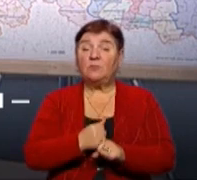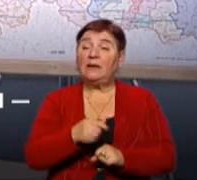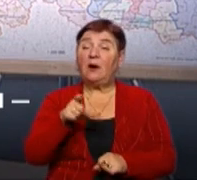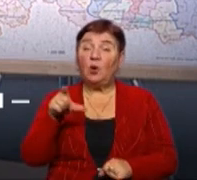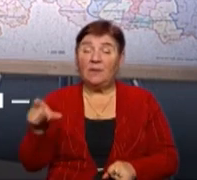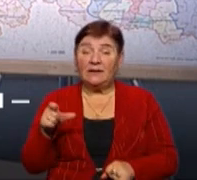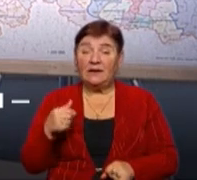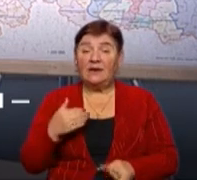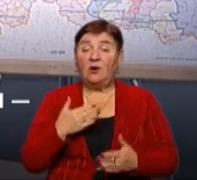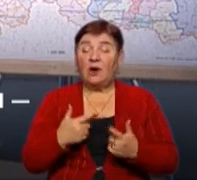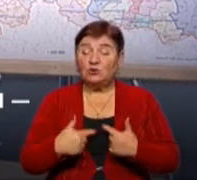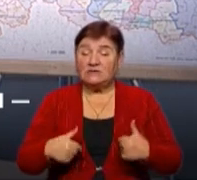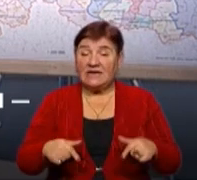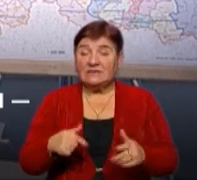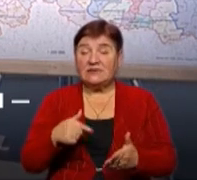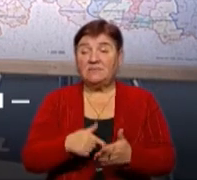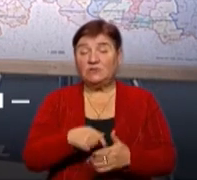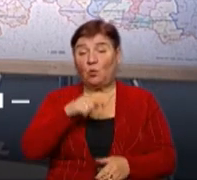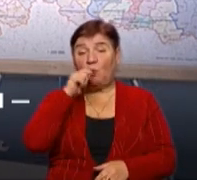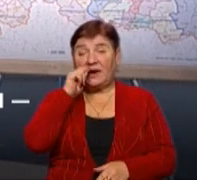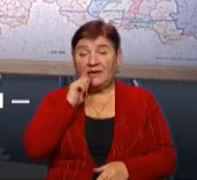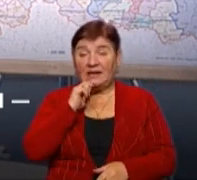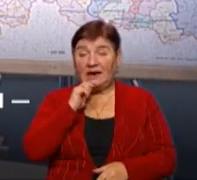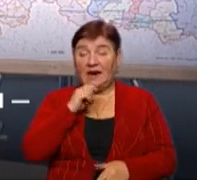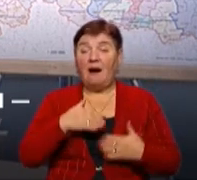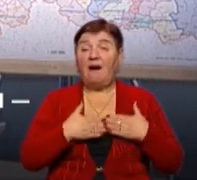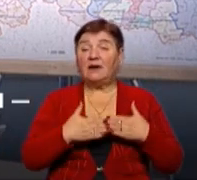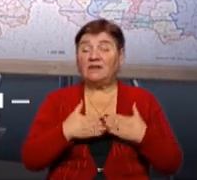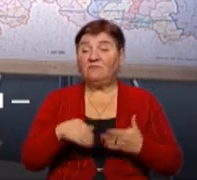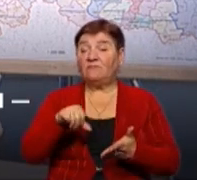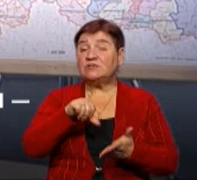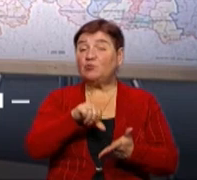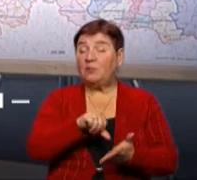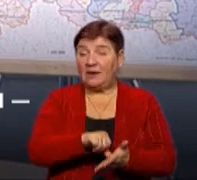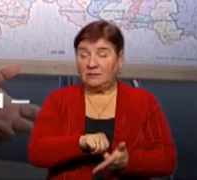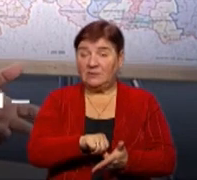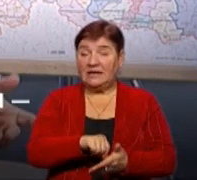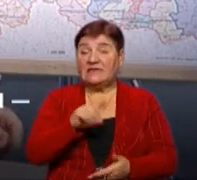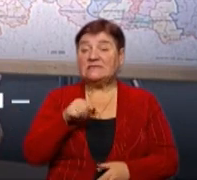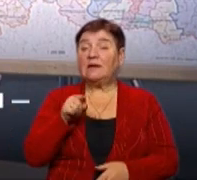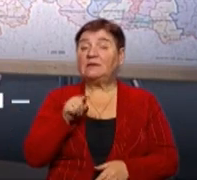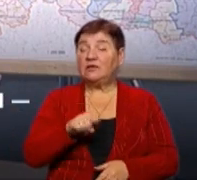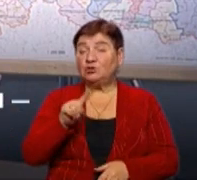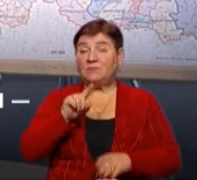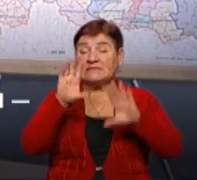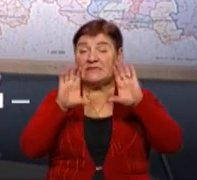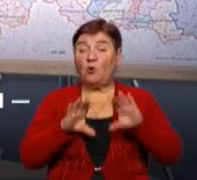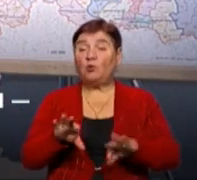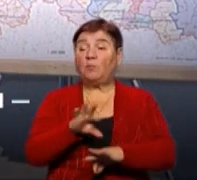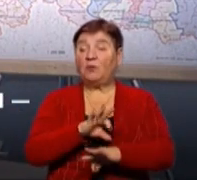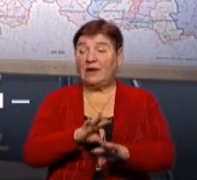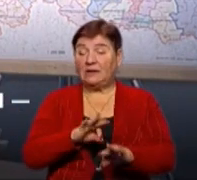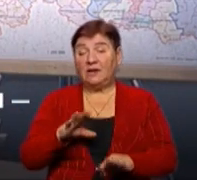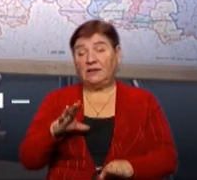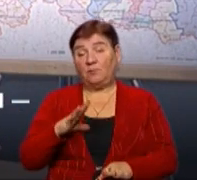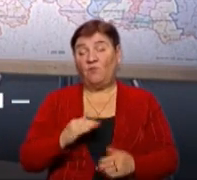тому от і Асоціація міст України, і інші асоціації досить активно виступають зараз за те, щоб цей законопроект не пройшов